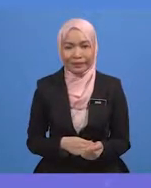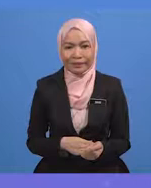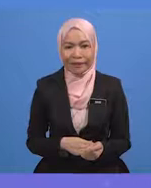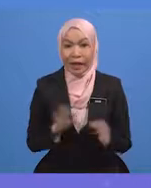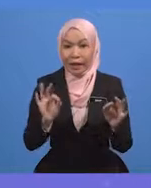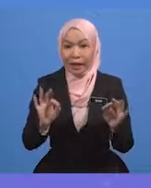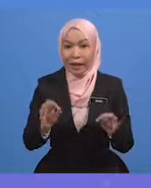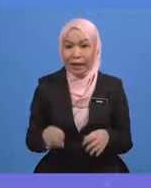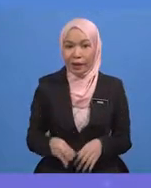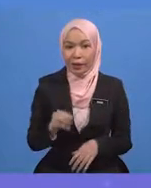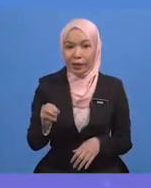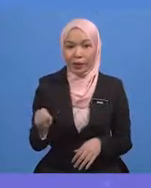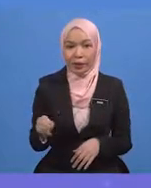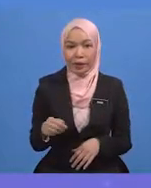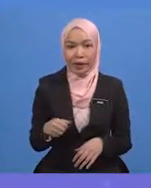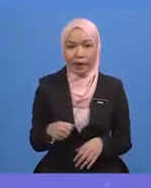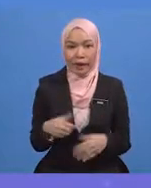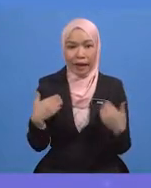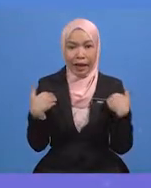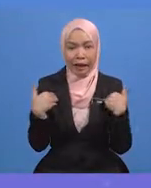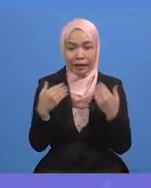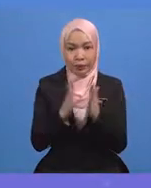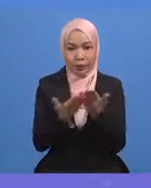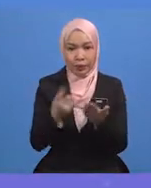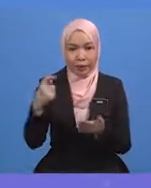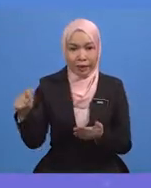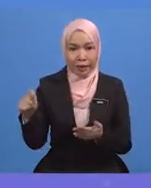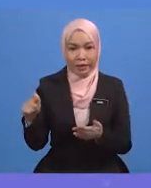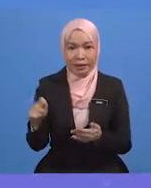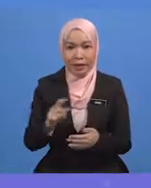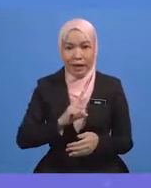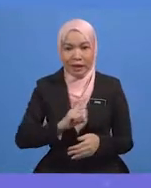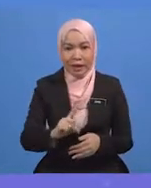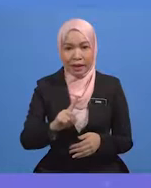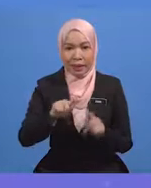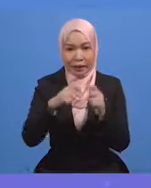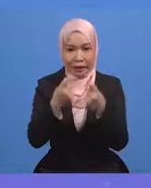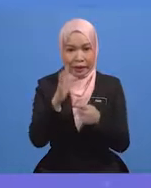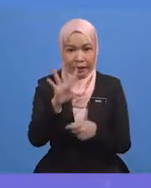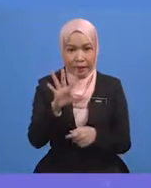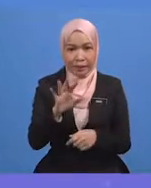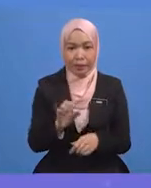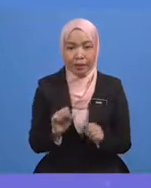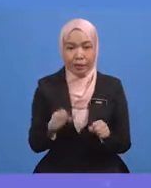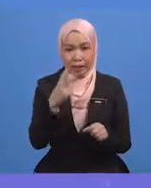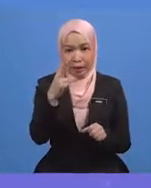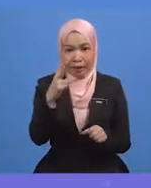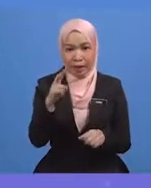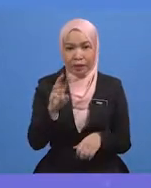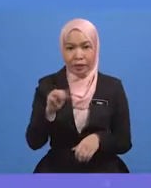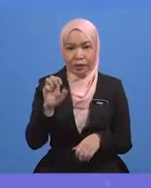murid-murid mempunyai buku teks Pendidikan Islam Tingkatan 5, bolehlah merujuk muka surat